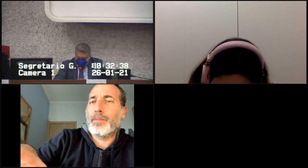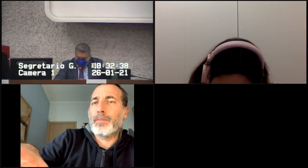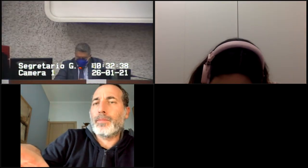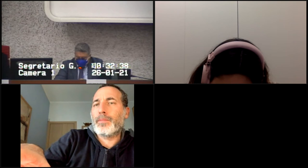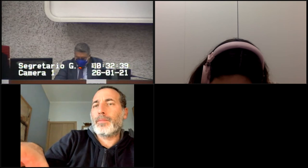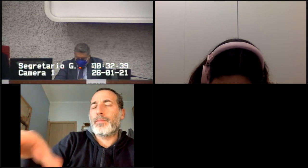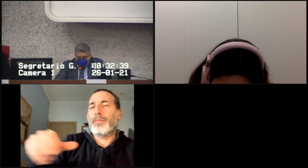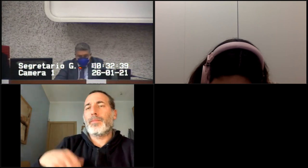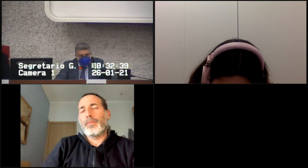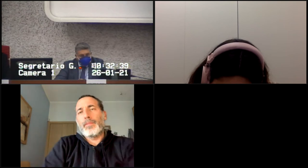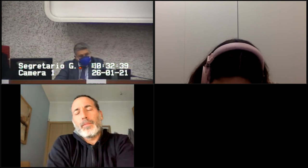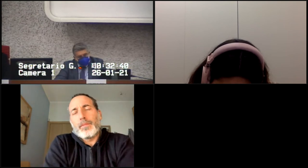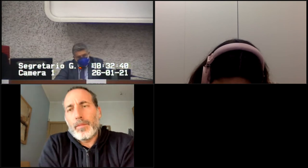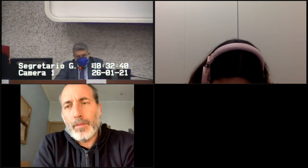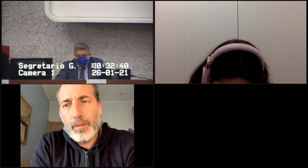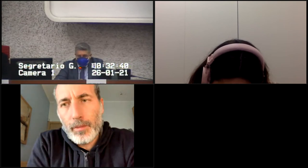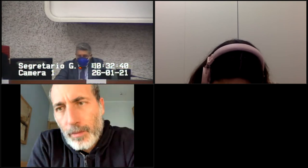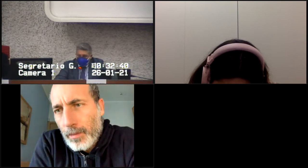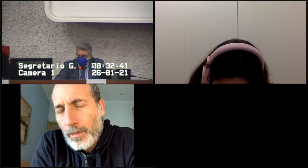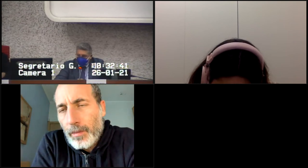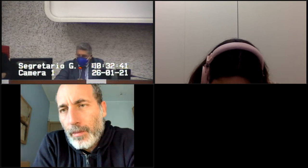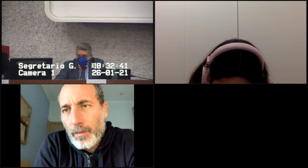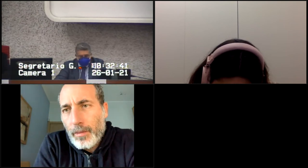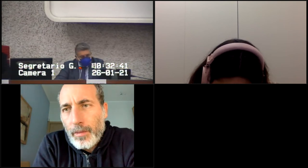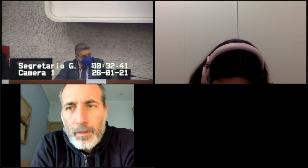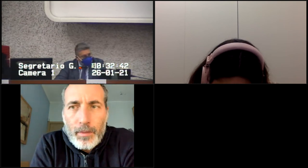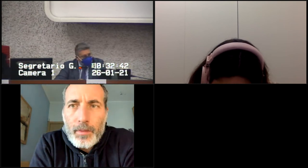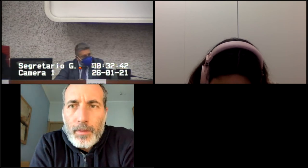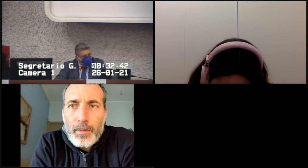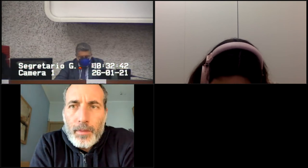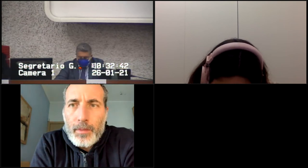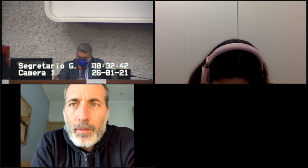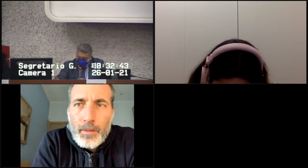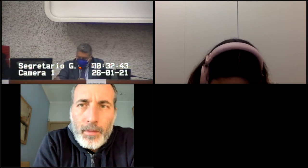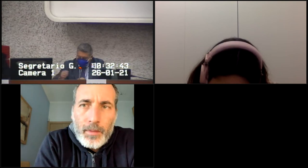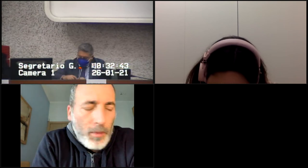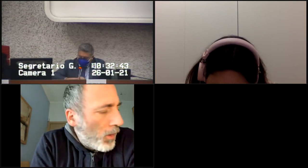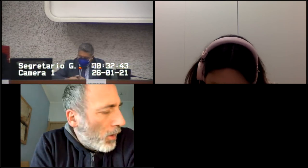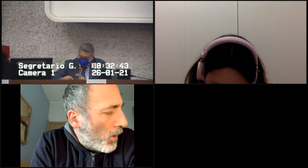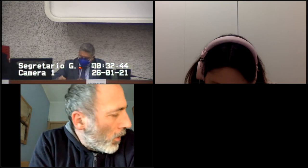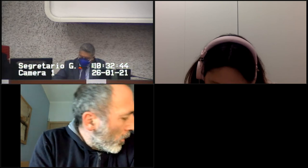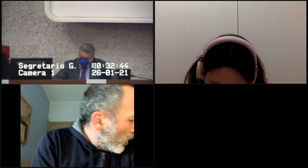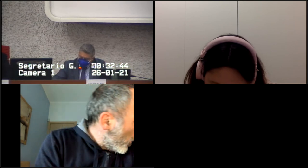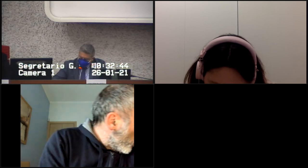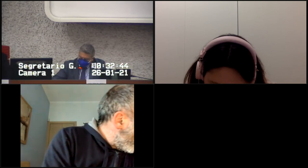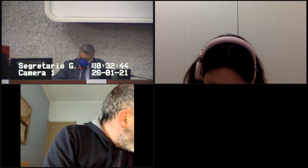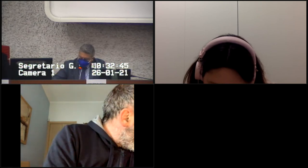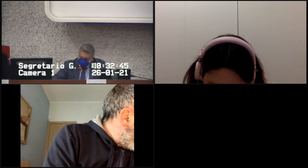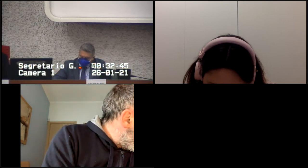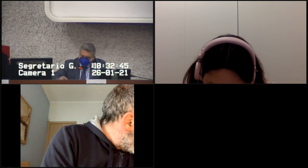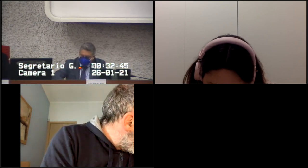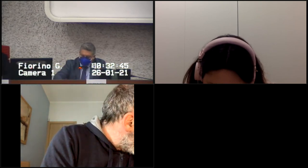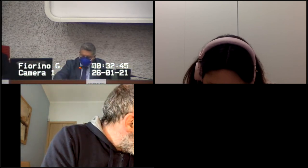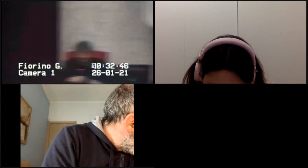Allora, 15 favorevoli, 6 più 1 da remoto, 7 astenuti, approvata.